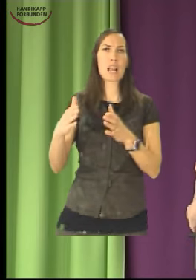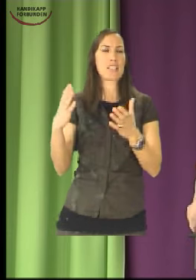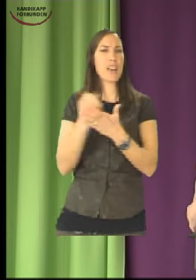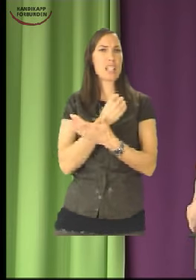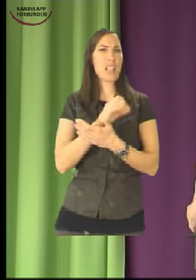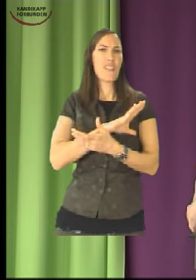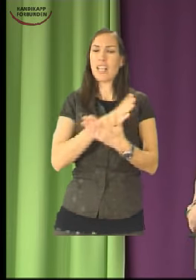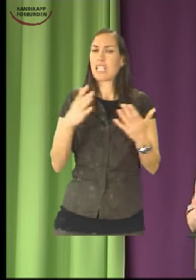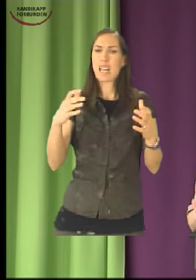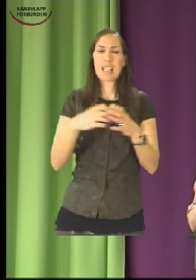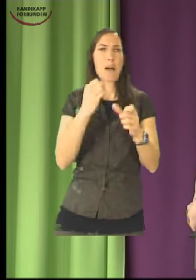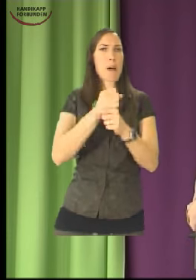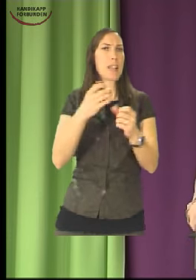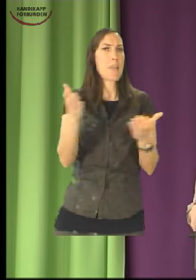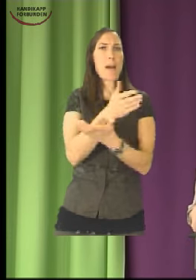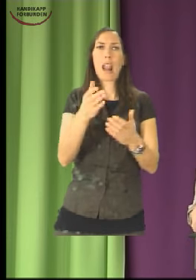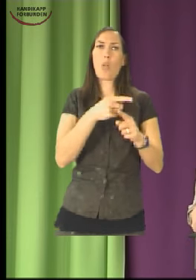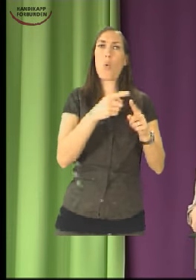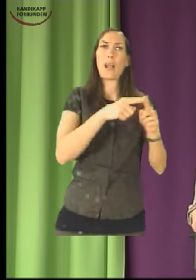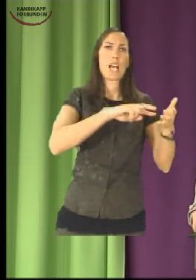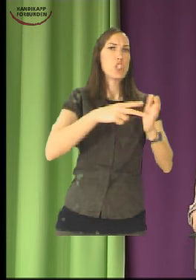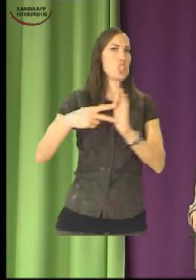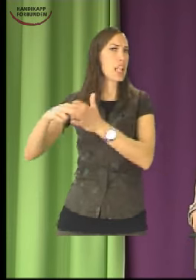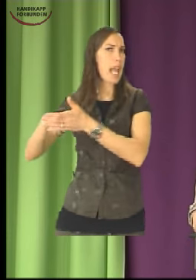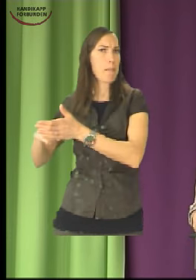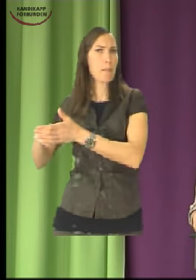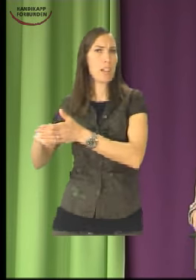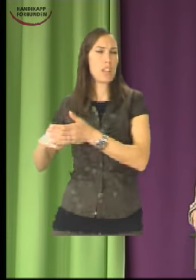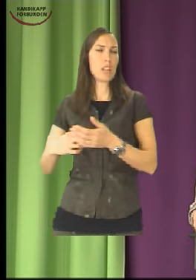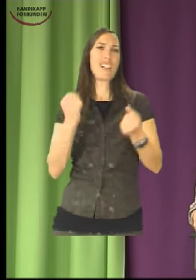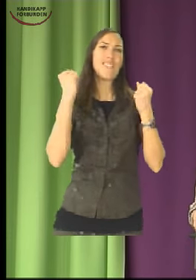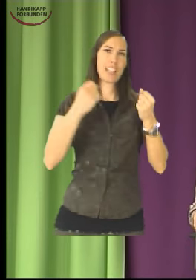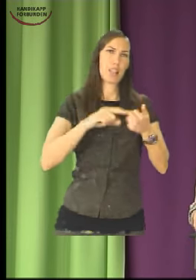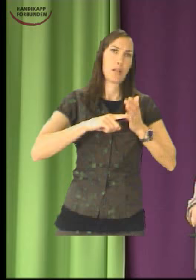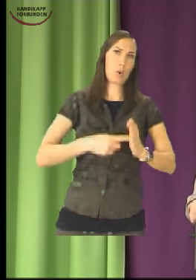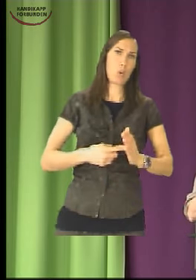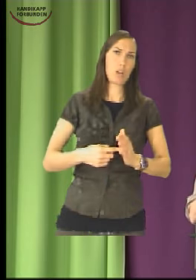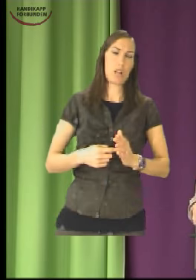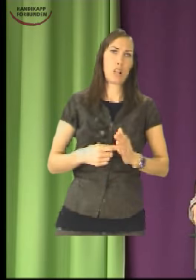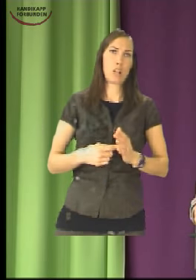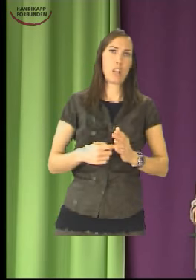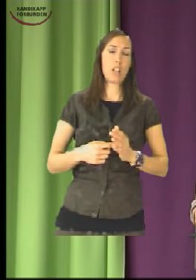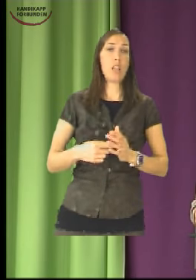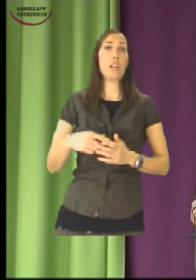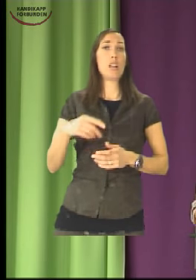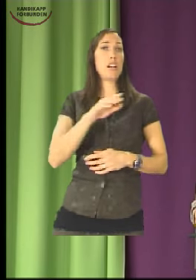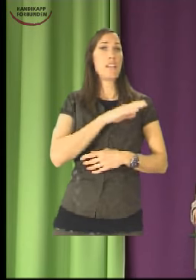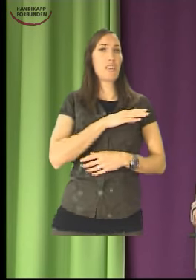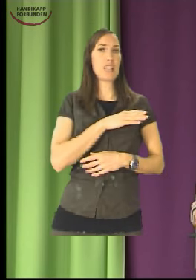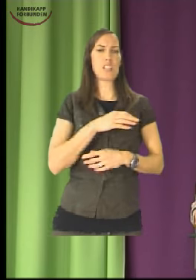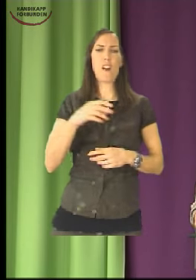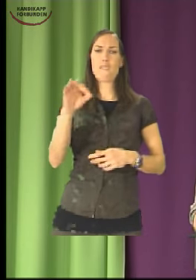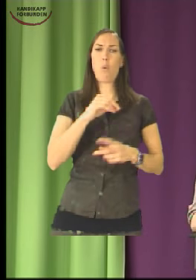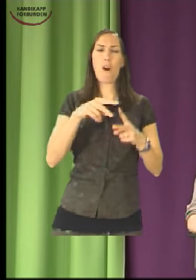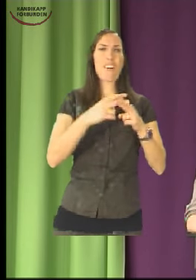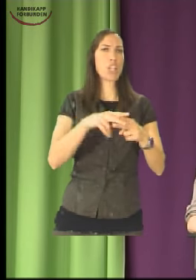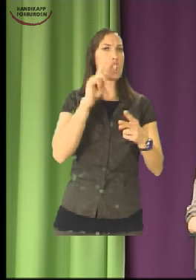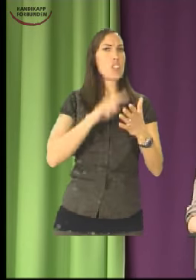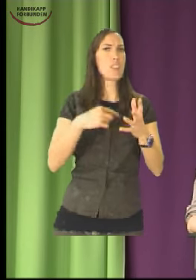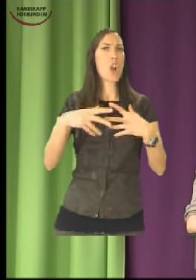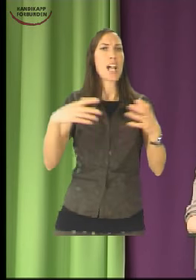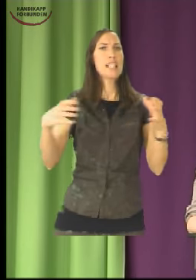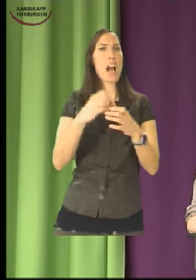de här systemen. Och det är jätteviktigt att belysa, och det finns väldigt få verktyg för att göra det, och där skulle vi